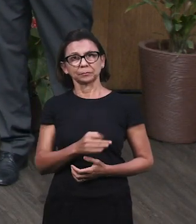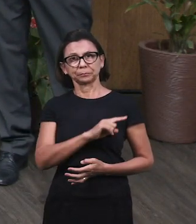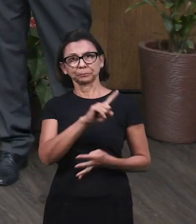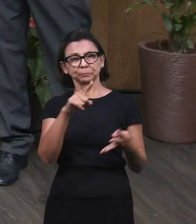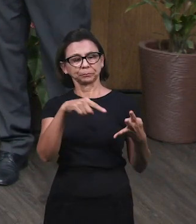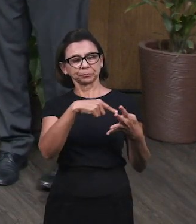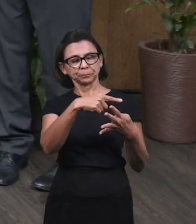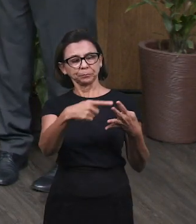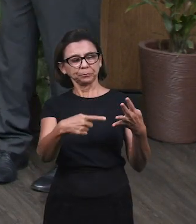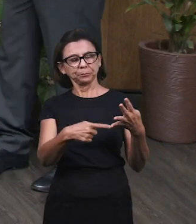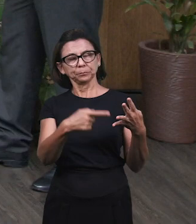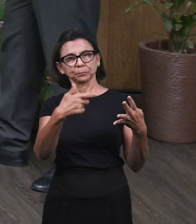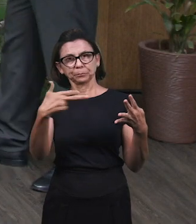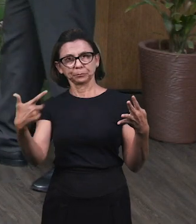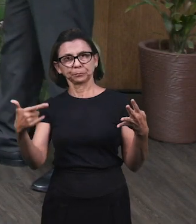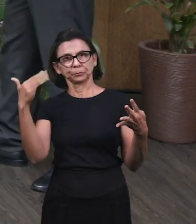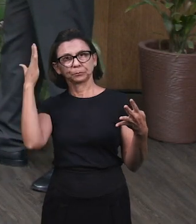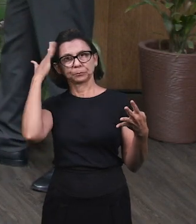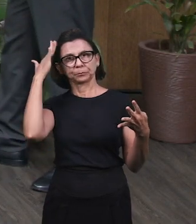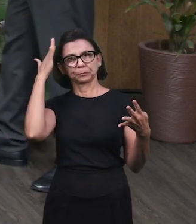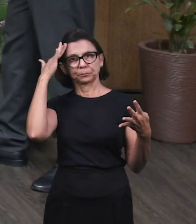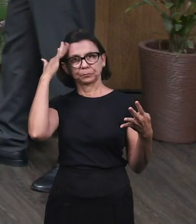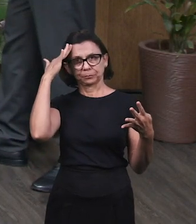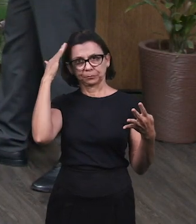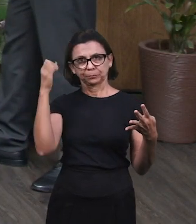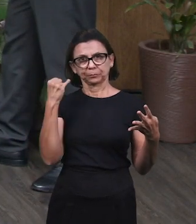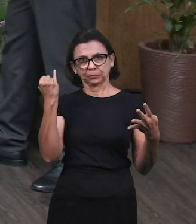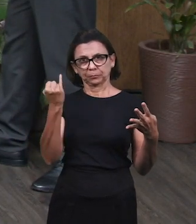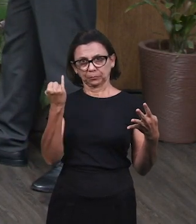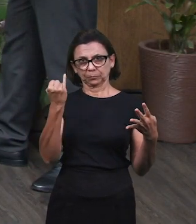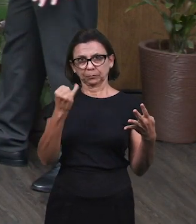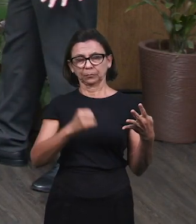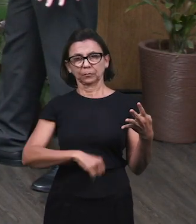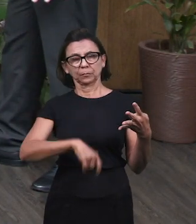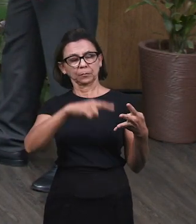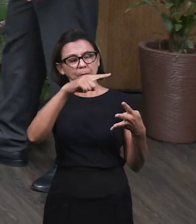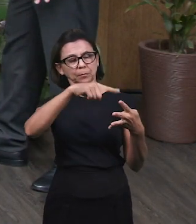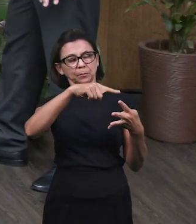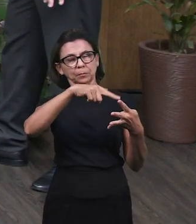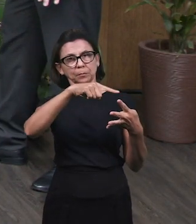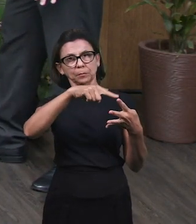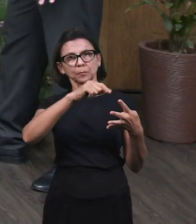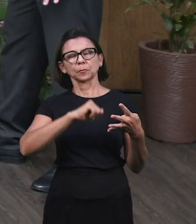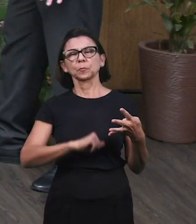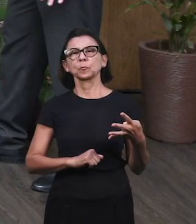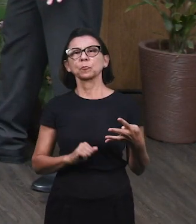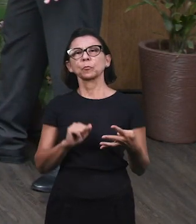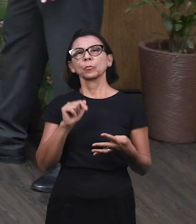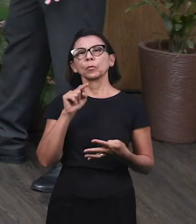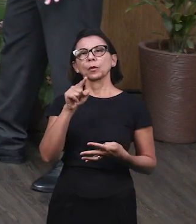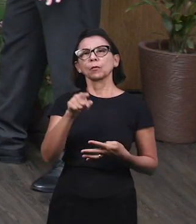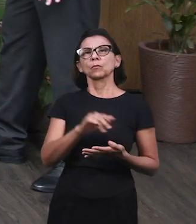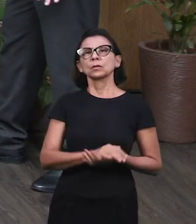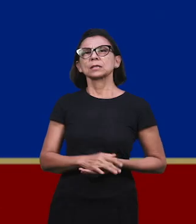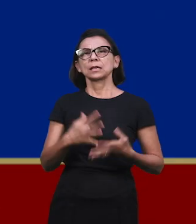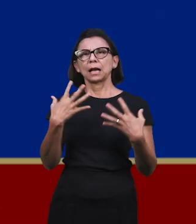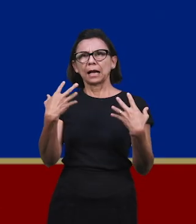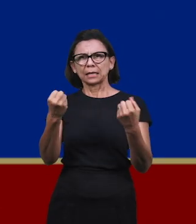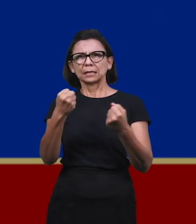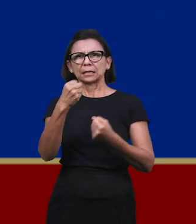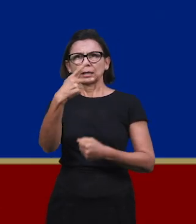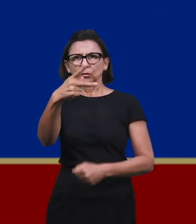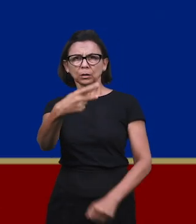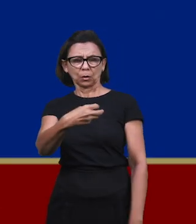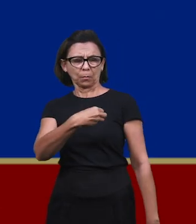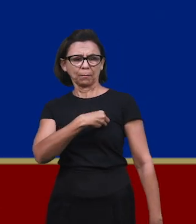recherchés. Premier point, reconnaître pécheur, comme se trouve en Romains 3, 23,